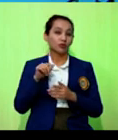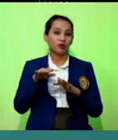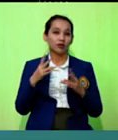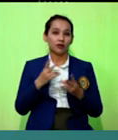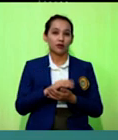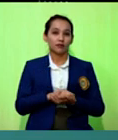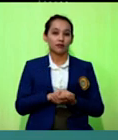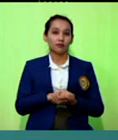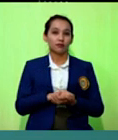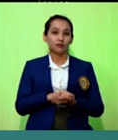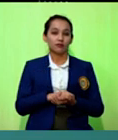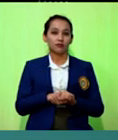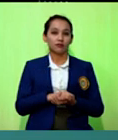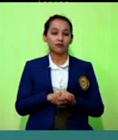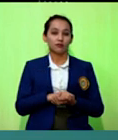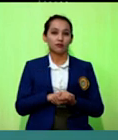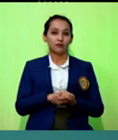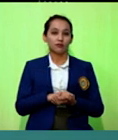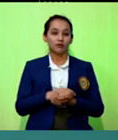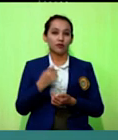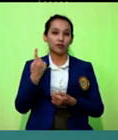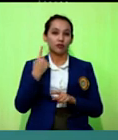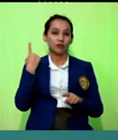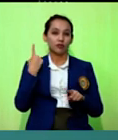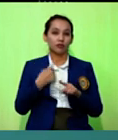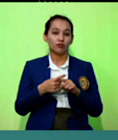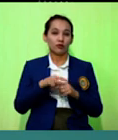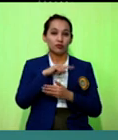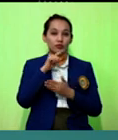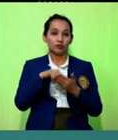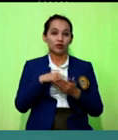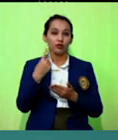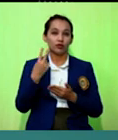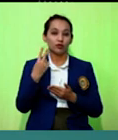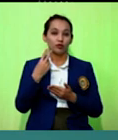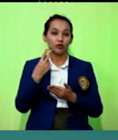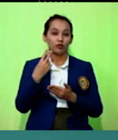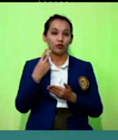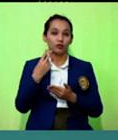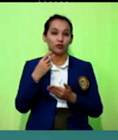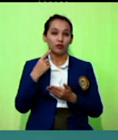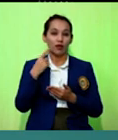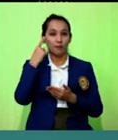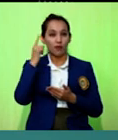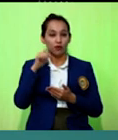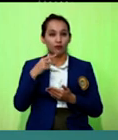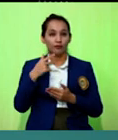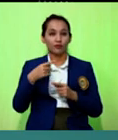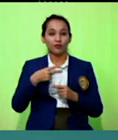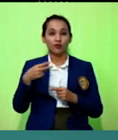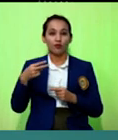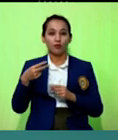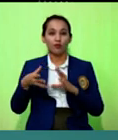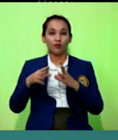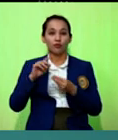ko'raylik-chi. Demak, bu yerda qarang. Birinchi qo'shiluvchi noma'lum, ikkinchi qo'shiluvchi ma'lum, yig'indi 100.